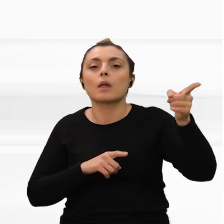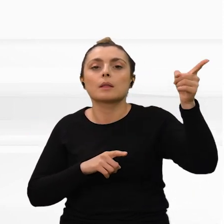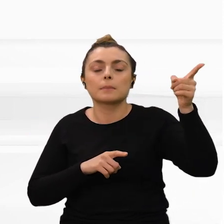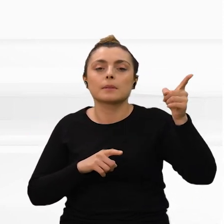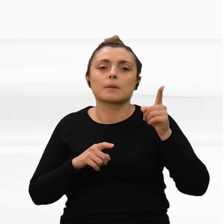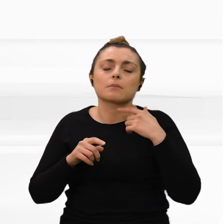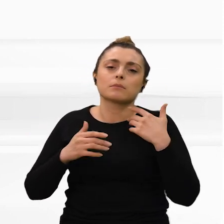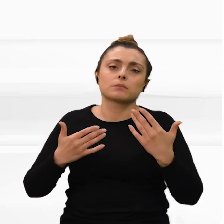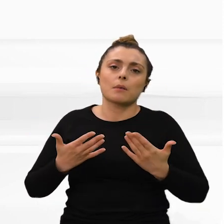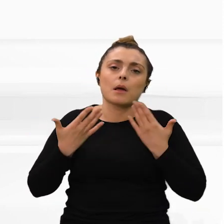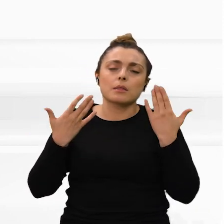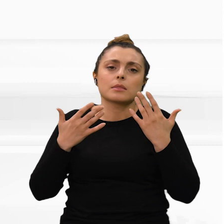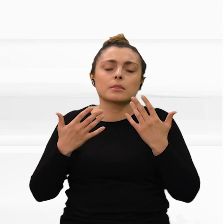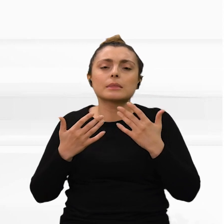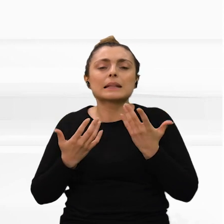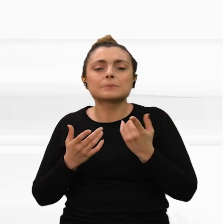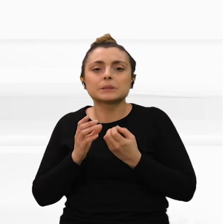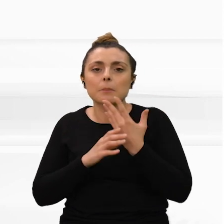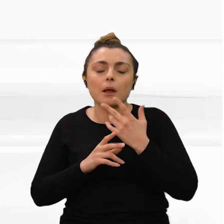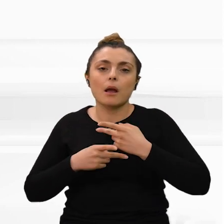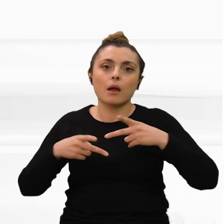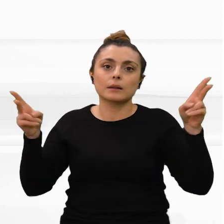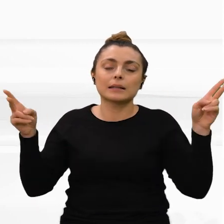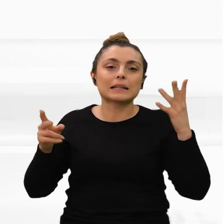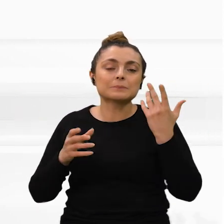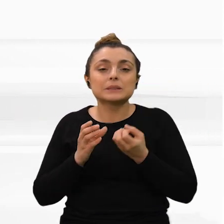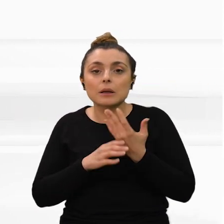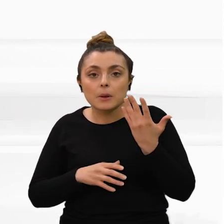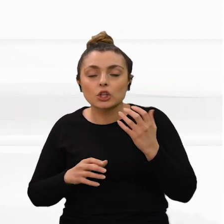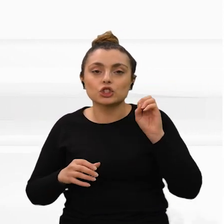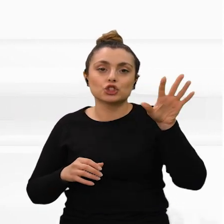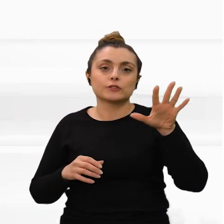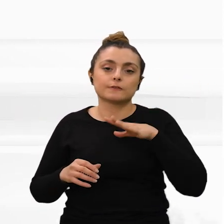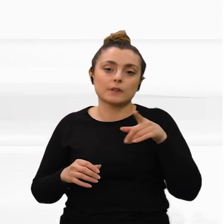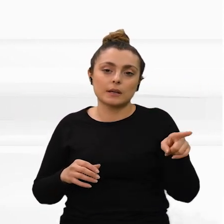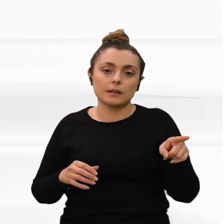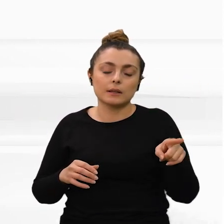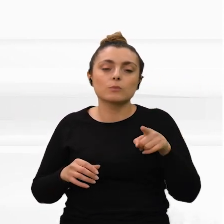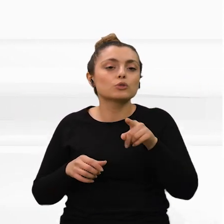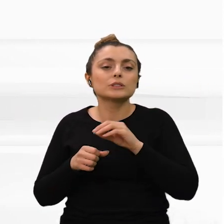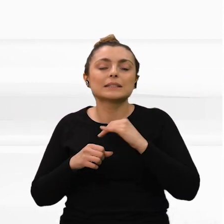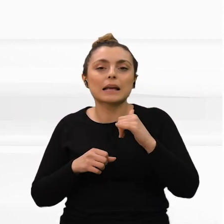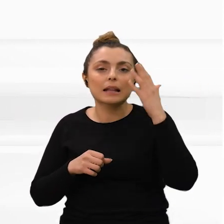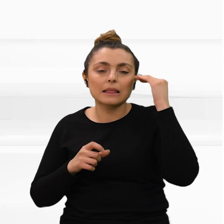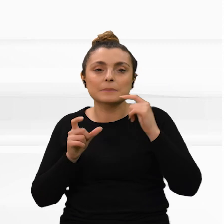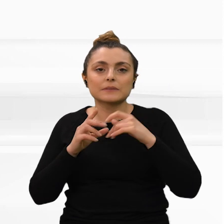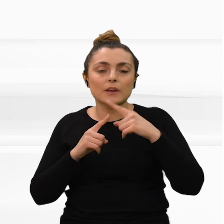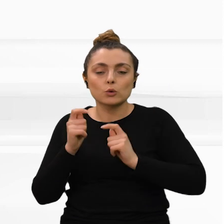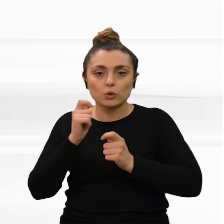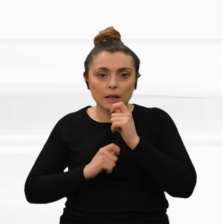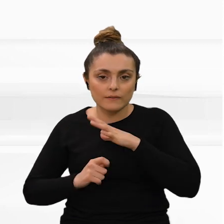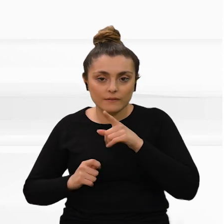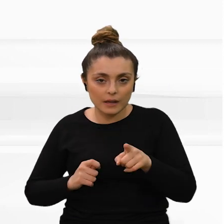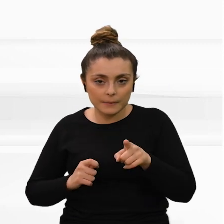uzanmaktan Men ediyor nasıl bir sabah aydınlık nasıl bir sabah Işıklı bakın Yine yakın anlamlı sıfatlar